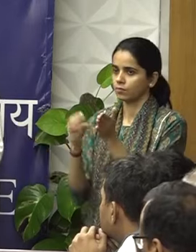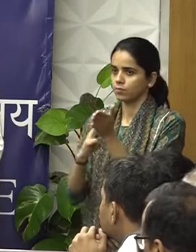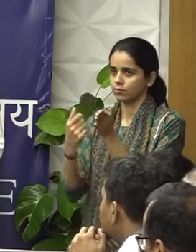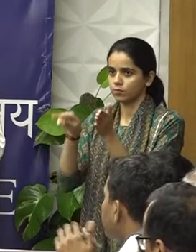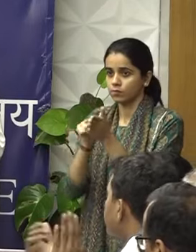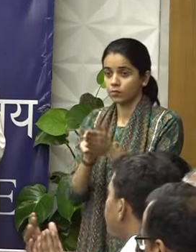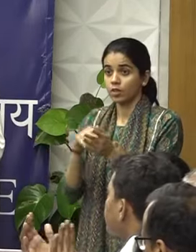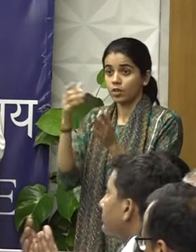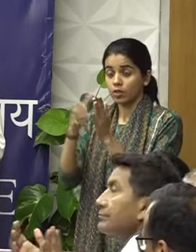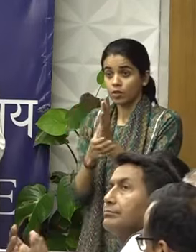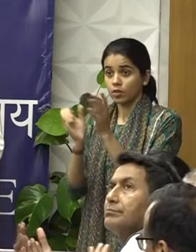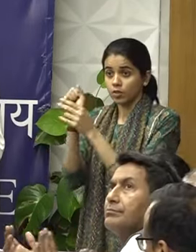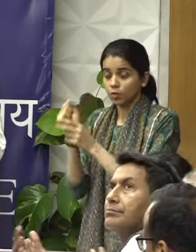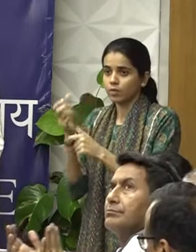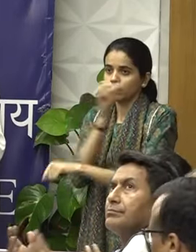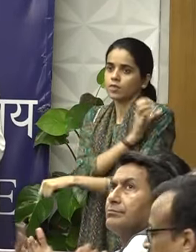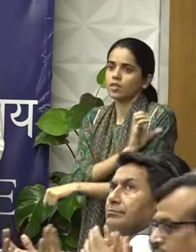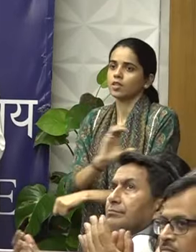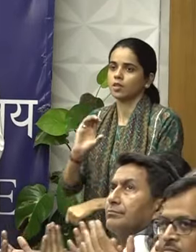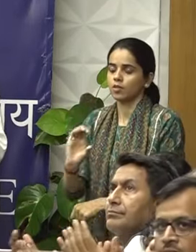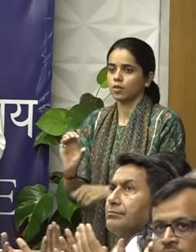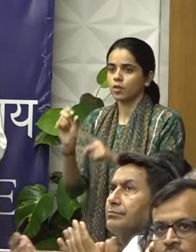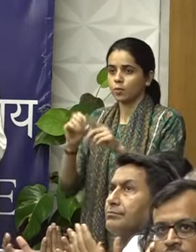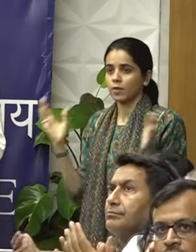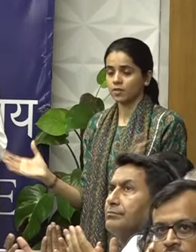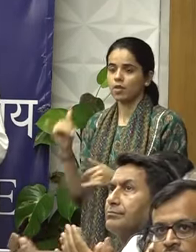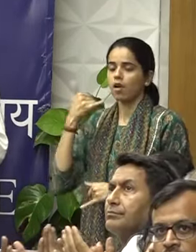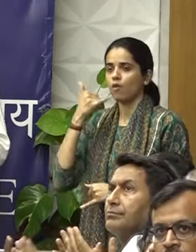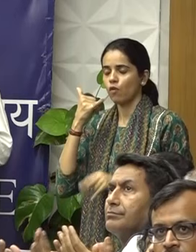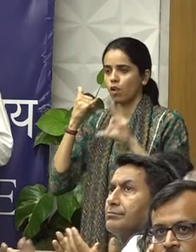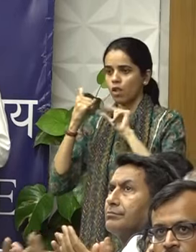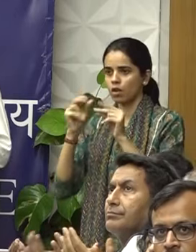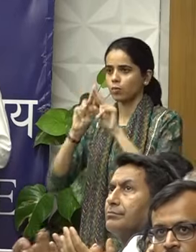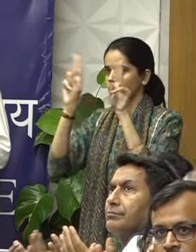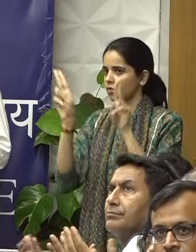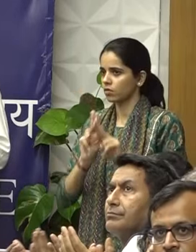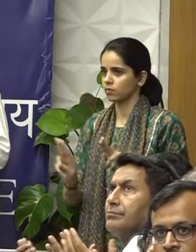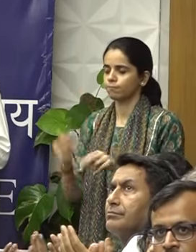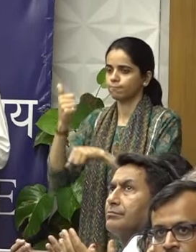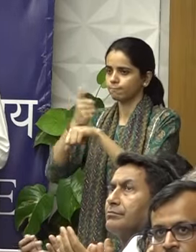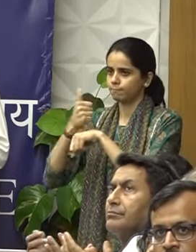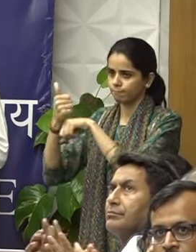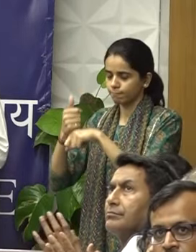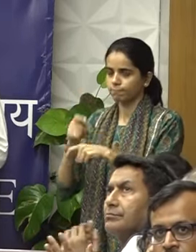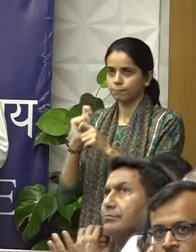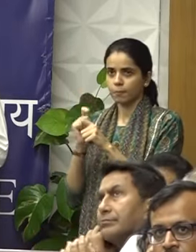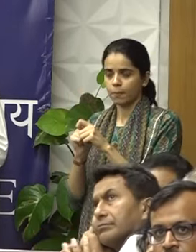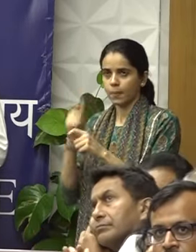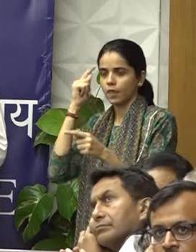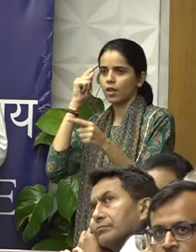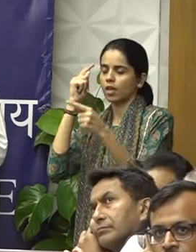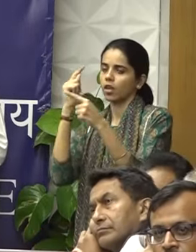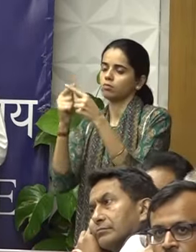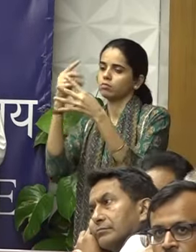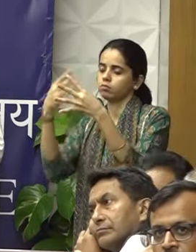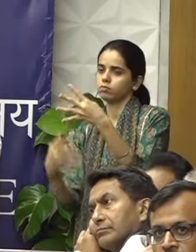हितधारकों की क्षमता निर्माण, अभिभावक सशक्तिकरण, अभिभावक हेल्पलाइन और राष्ट्रीय निर्देशिका का निर्माण करना इनके मुख्य उद्देश्यों